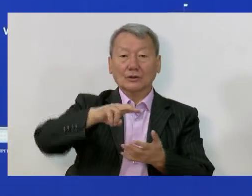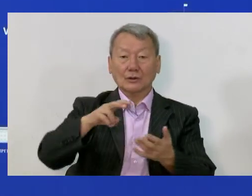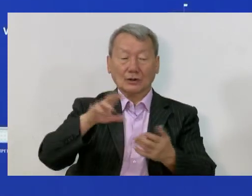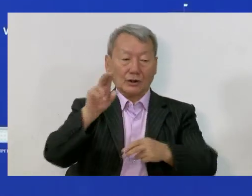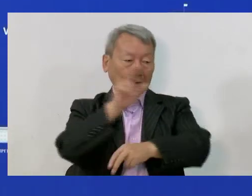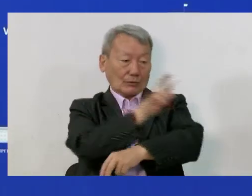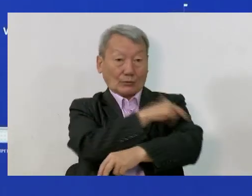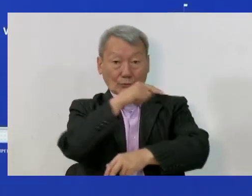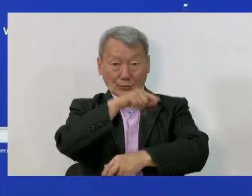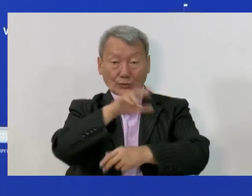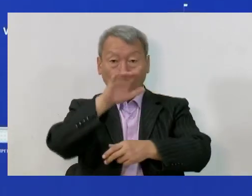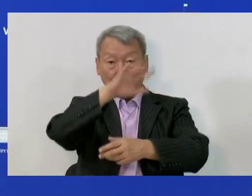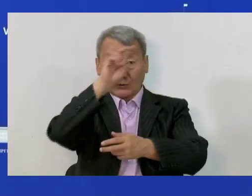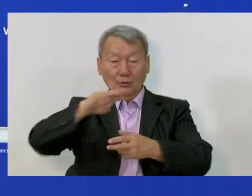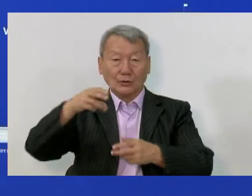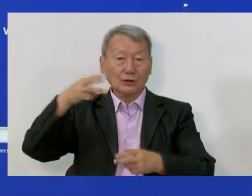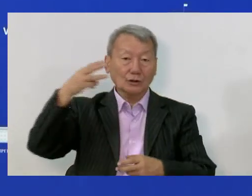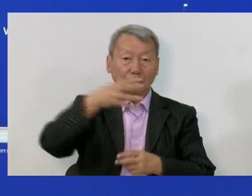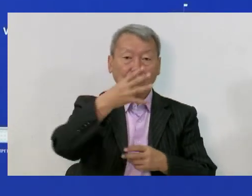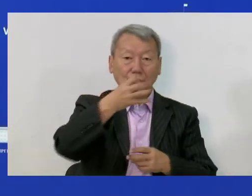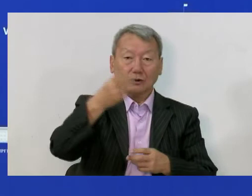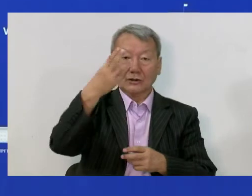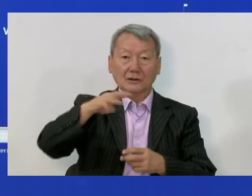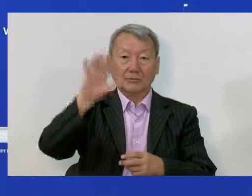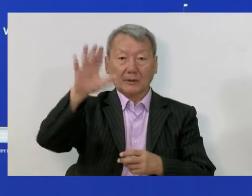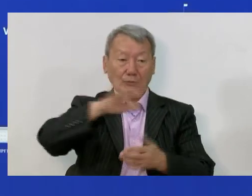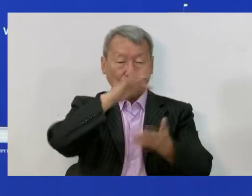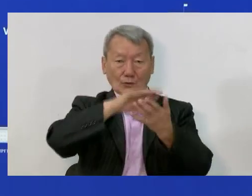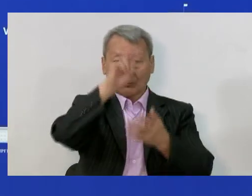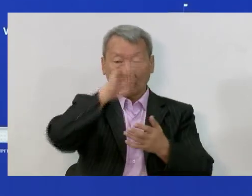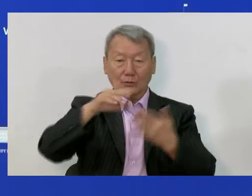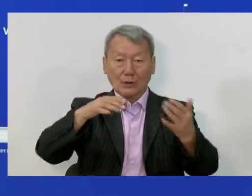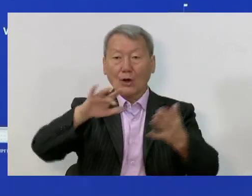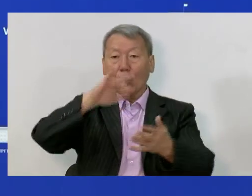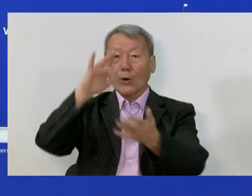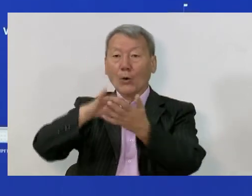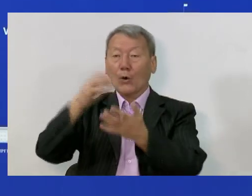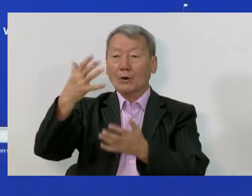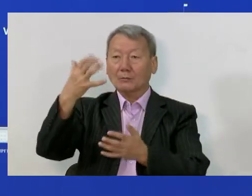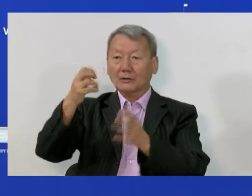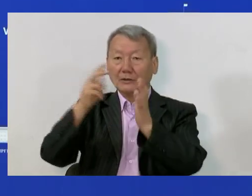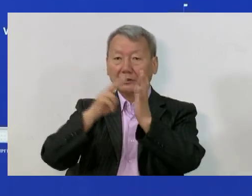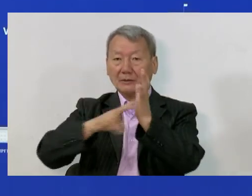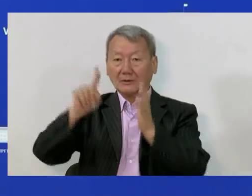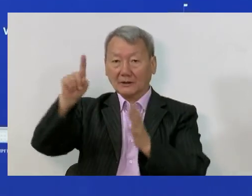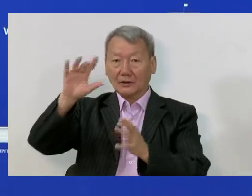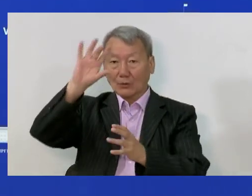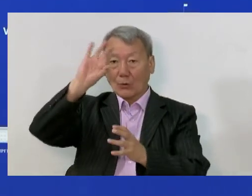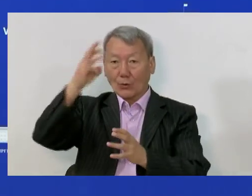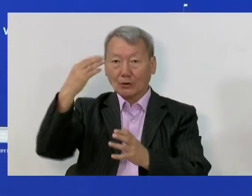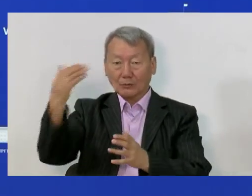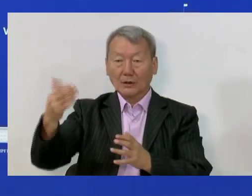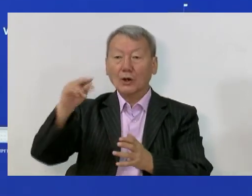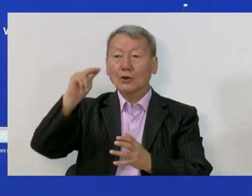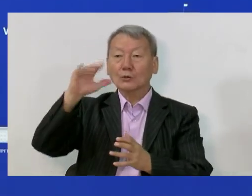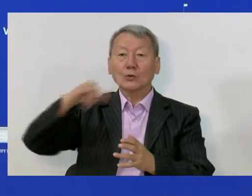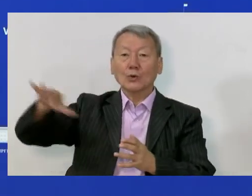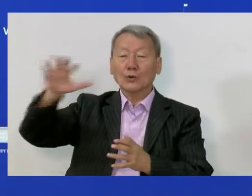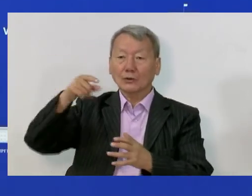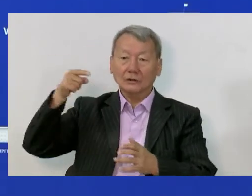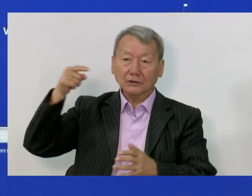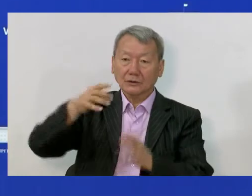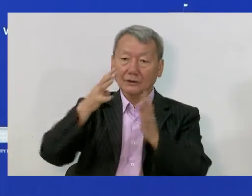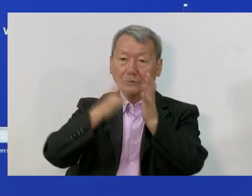стационарном лечении находятся 3435 пациентов, в городе Орш 571 пациент, в Чуйской области